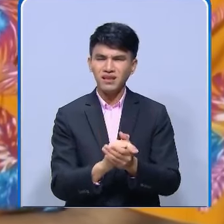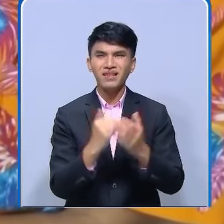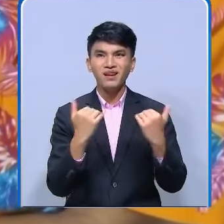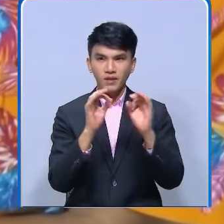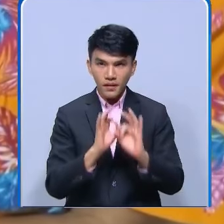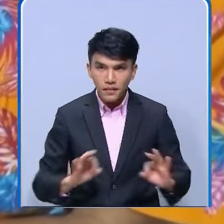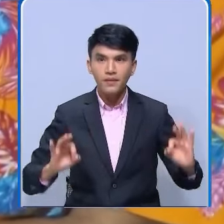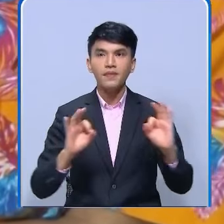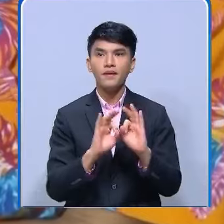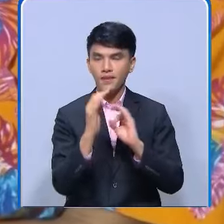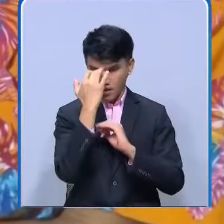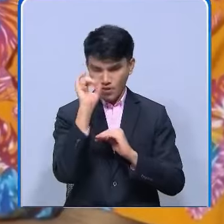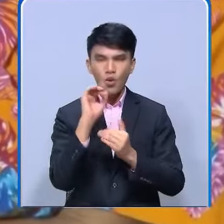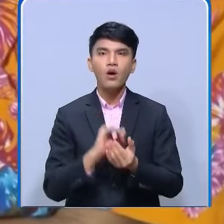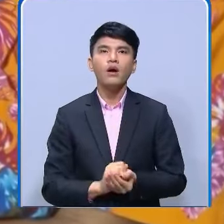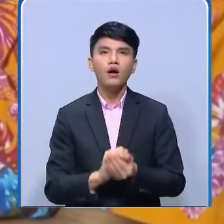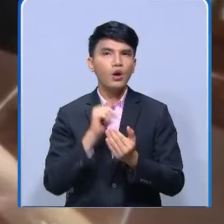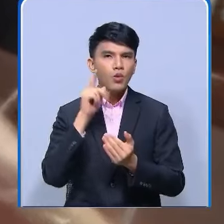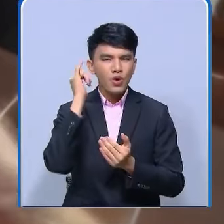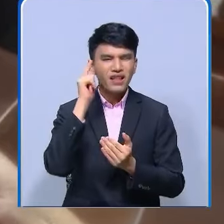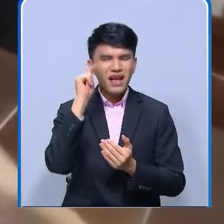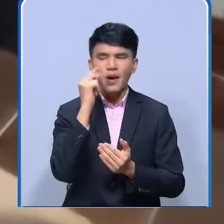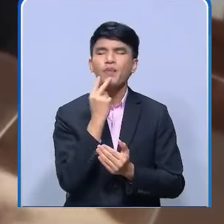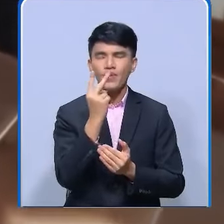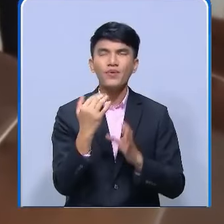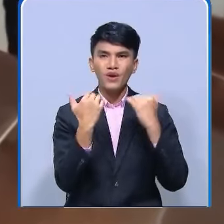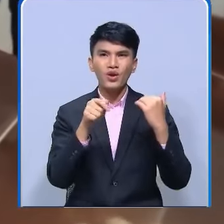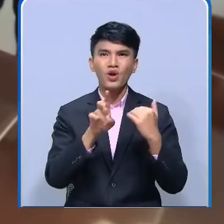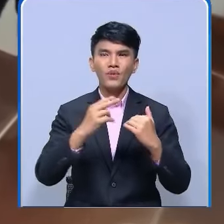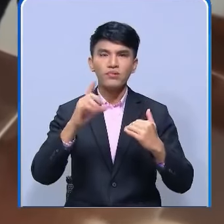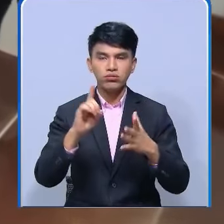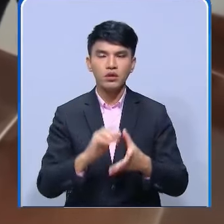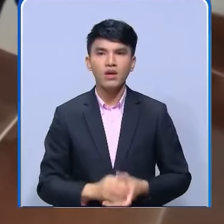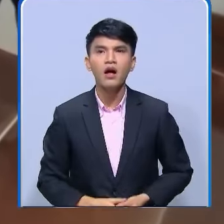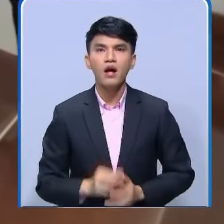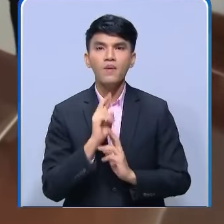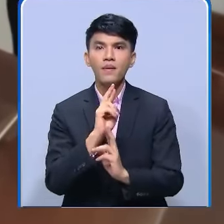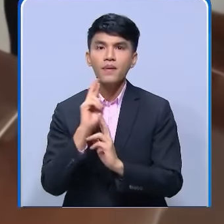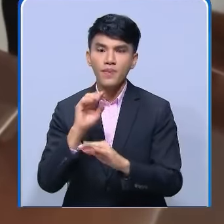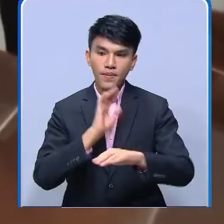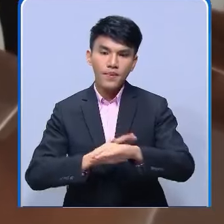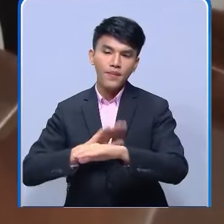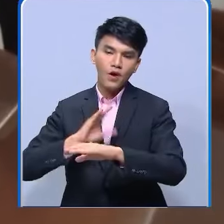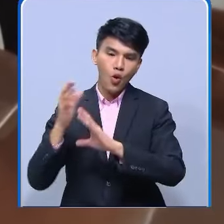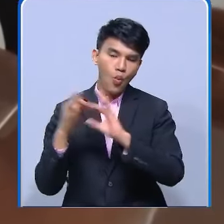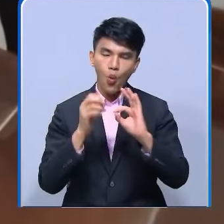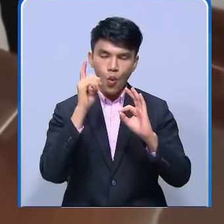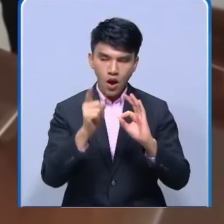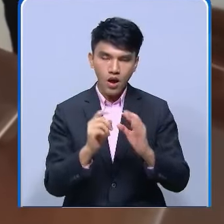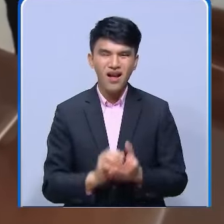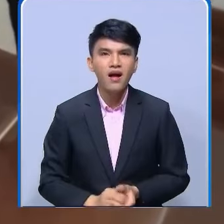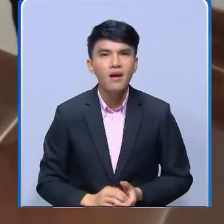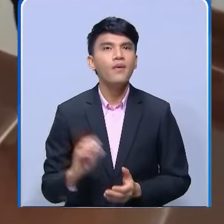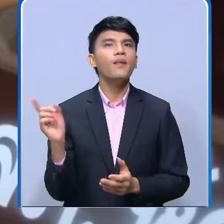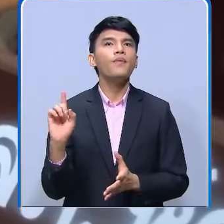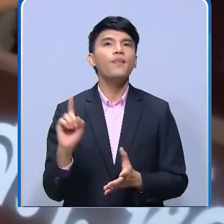ใกล้ตัวนะเพราะว่าพอดีเดี๋ยวคุณปู่คุณย่าคุณตายายดูข่าวช่อง7 HD กันเยอะน ะ ก็ต้องระวังกันนะมาเตือนภัยเป็นห่วงจริงๆไม่อยากจะให้ตกเป็นเหยื่อเ